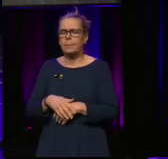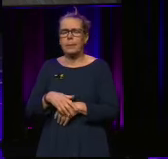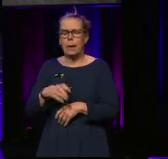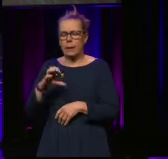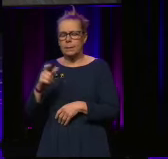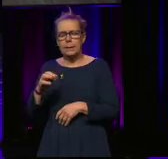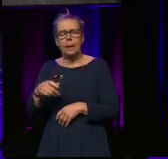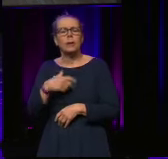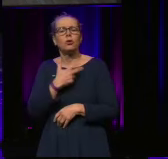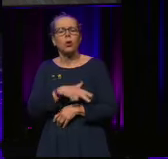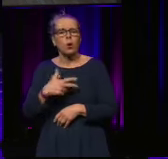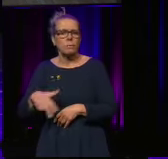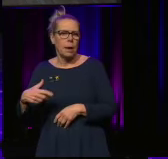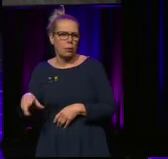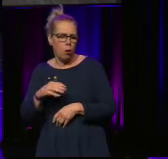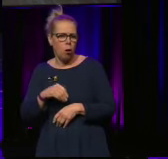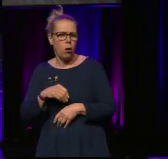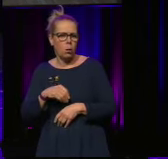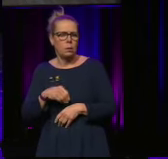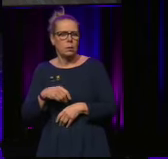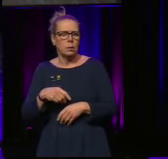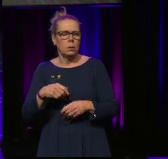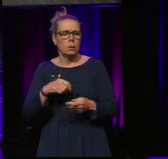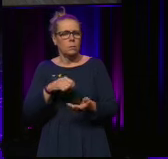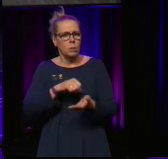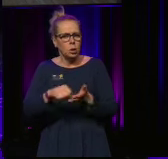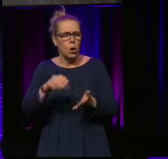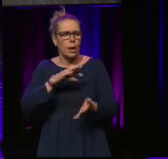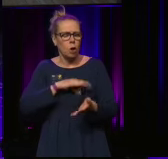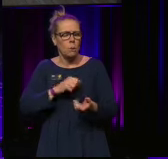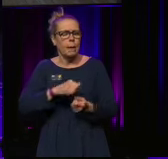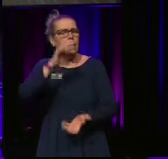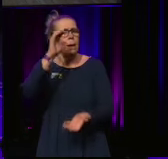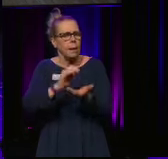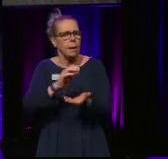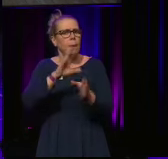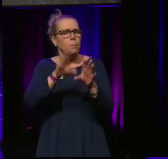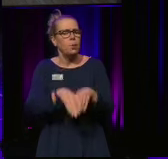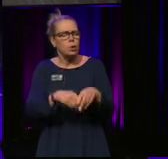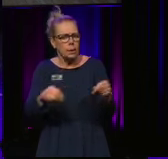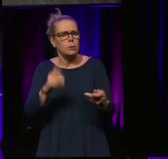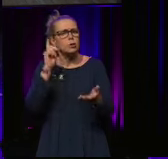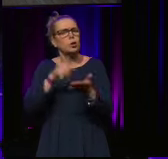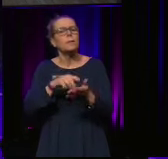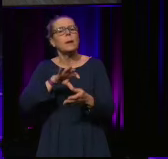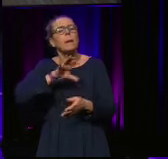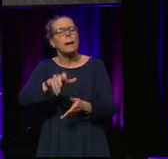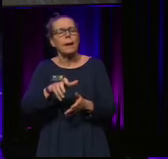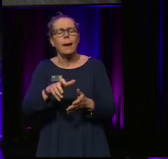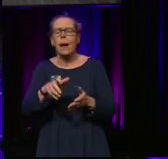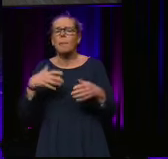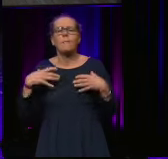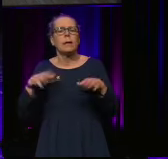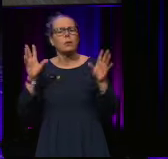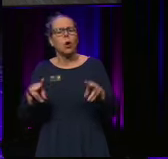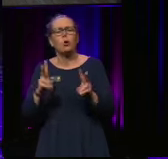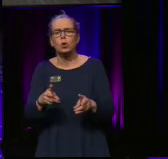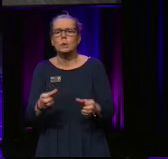avlövat sitt public service. De sänkte väl det med 50% budgeten för att markera att man ville inte ha så en